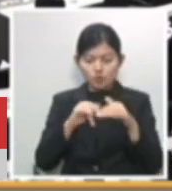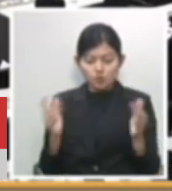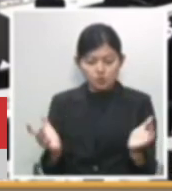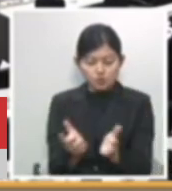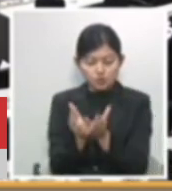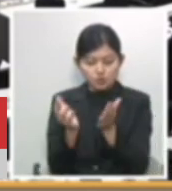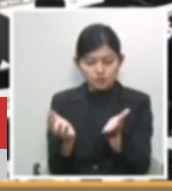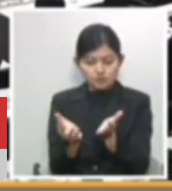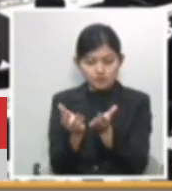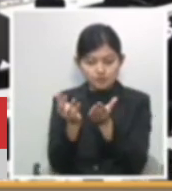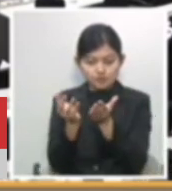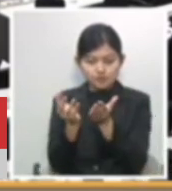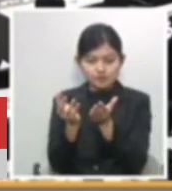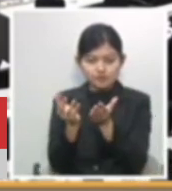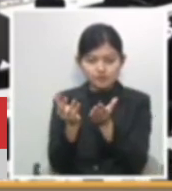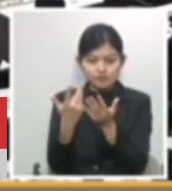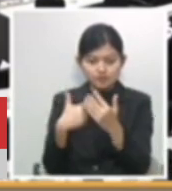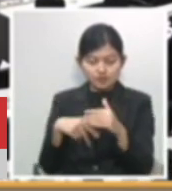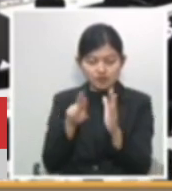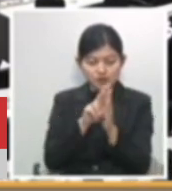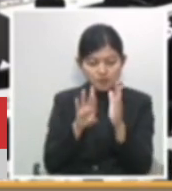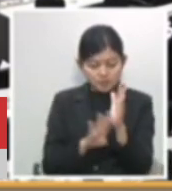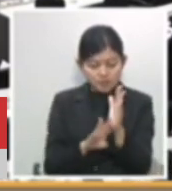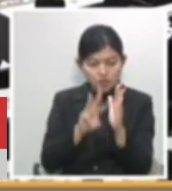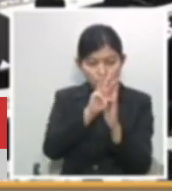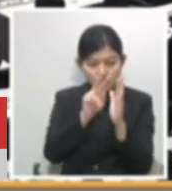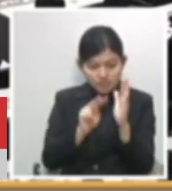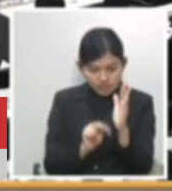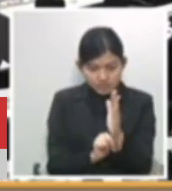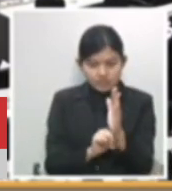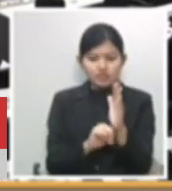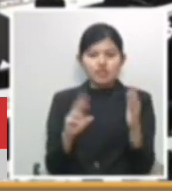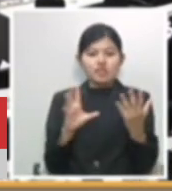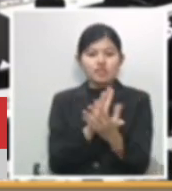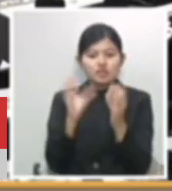สร้างระเบียบวินัยคุณธรรมจริยธรรมซึ่งโครง